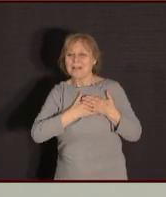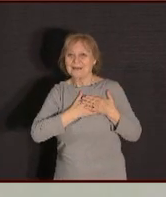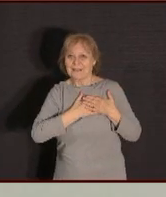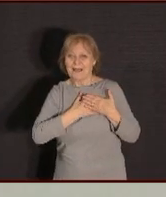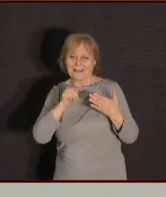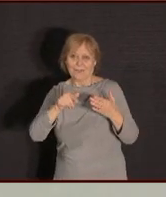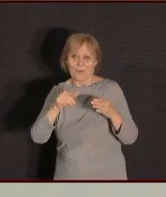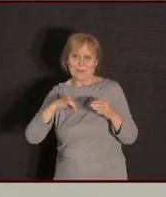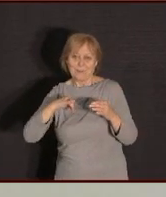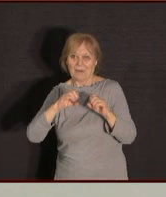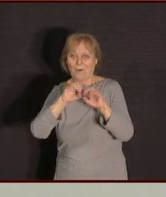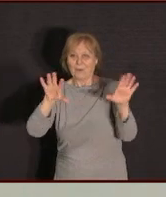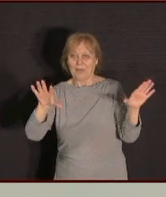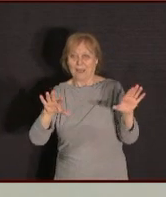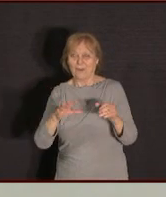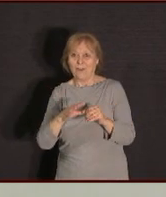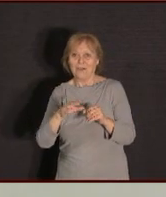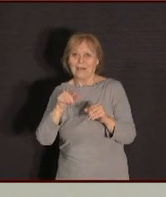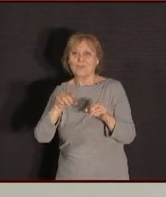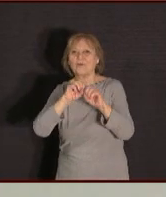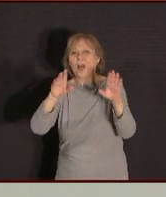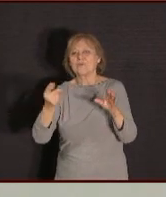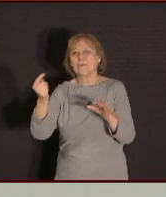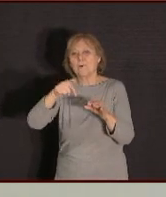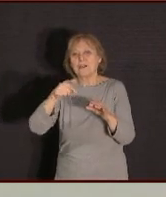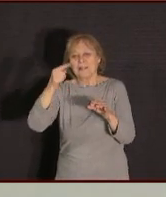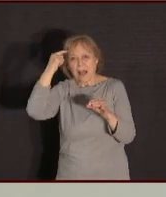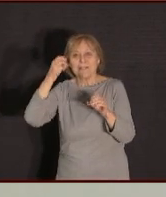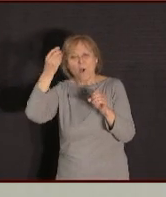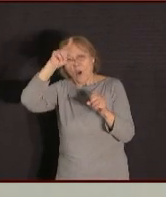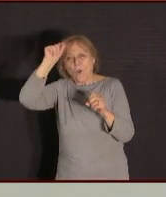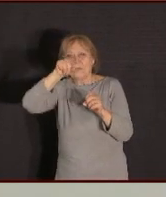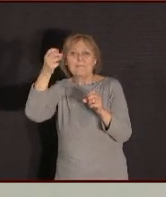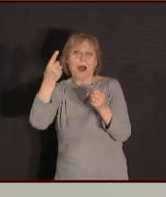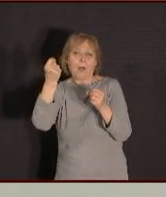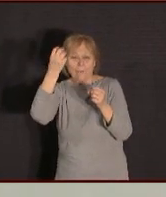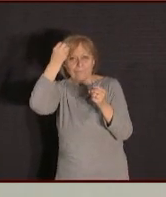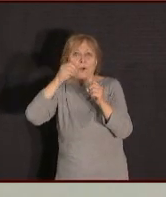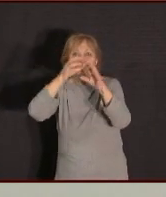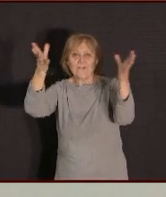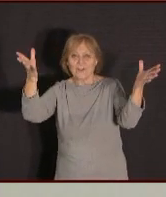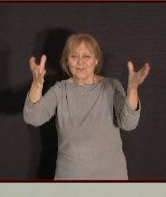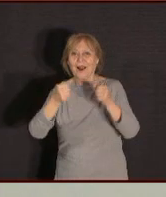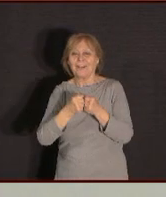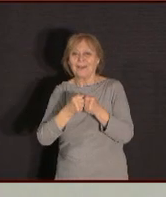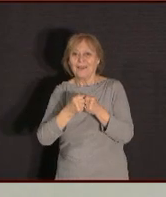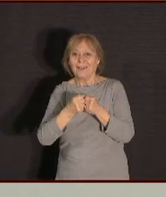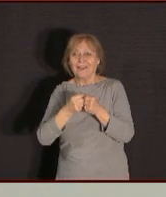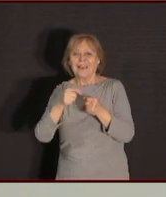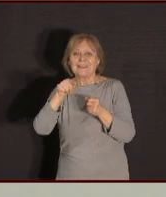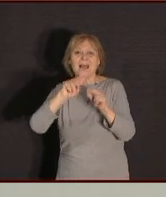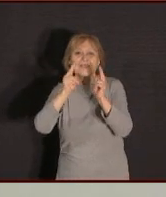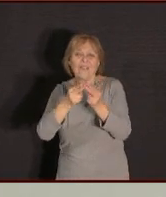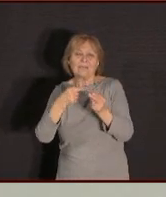oddaje smo do nekaj stopili v osveščanje ljudi v tisti svet, ko veliko krat